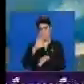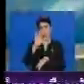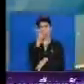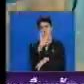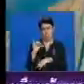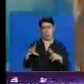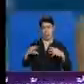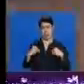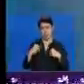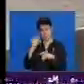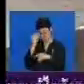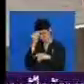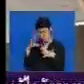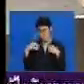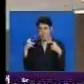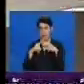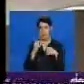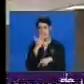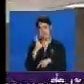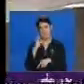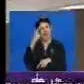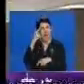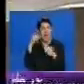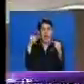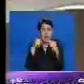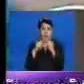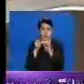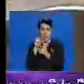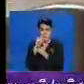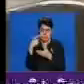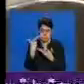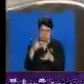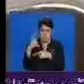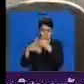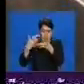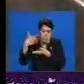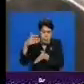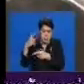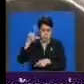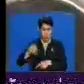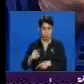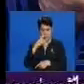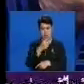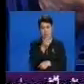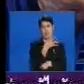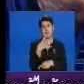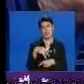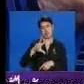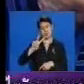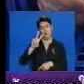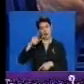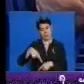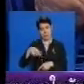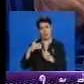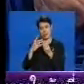ภาพยุโรปและญี่ปุ่นขณะที่บราซิลก็สามารถผลิตไก่ได้มากและทั้งสองประเทศมีราคาขายต่ำกว่าไทยนะคะอยู่ที่ 2,600 ดอลล